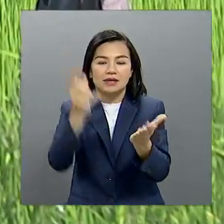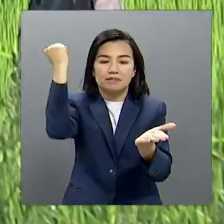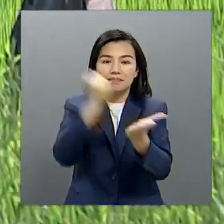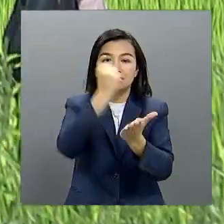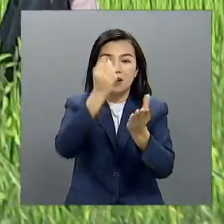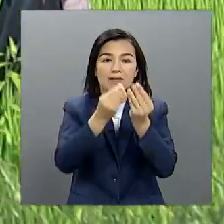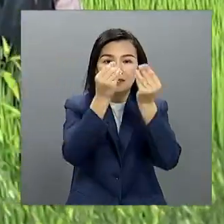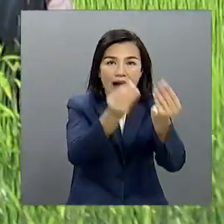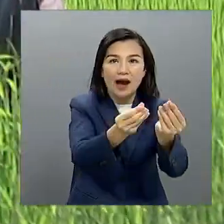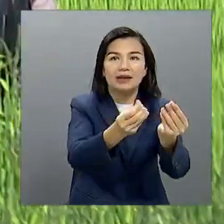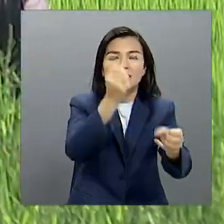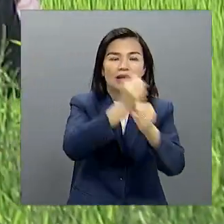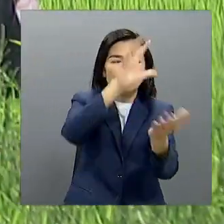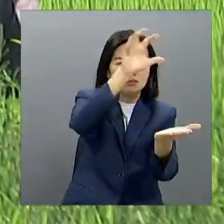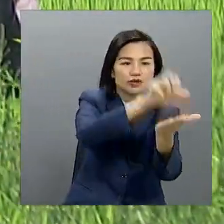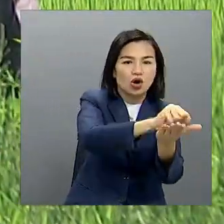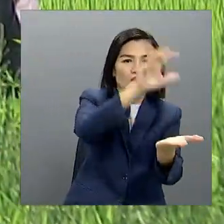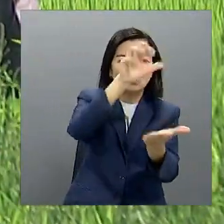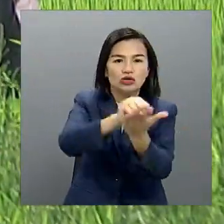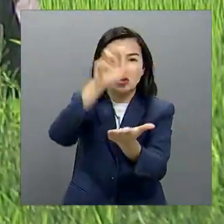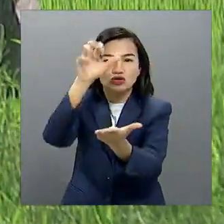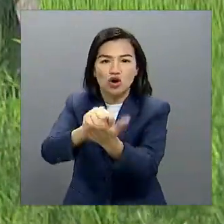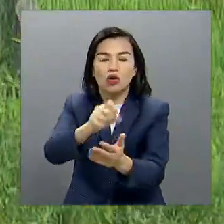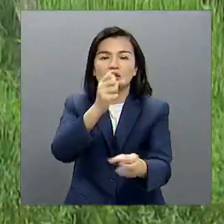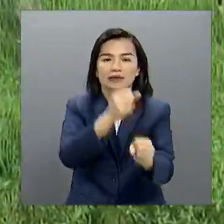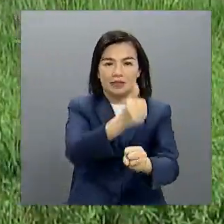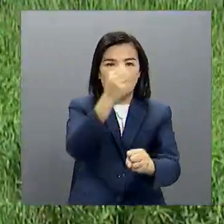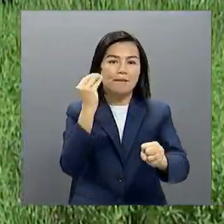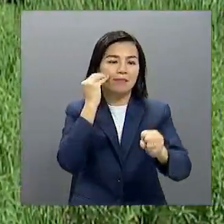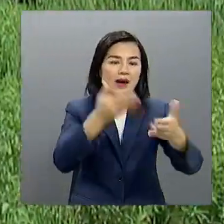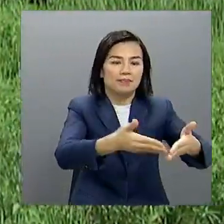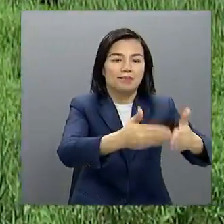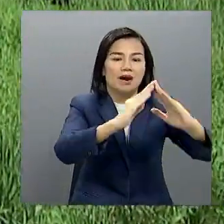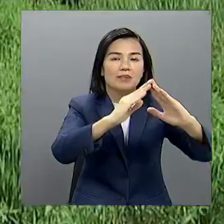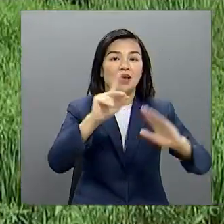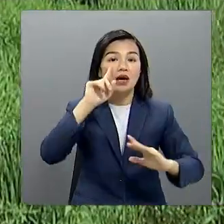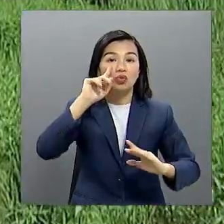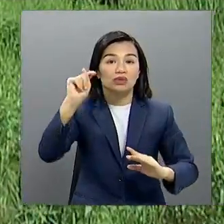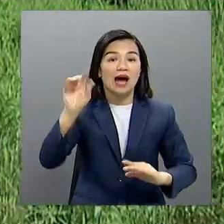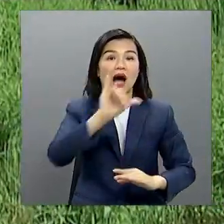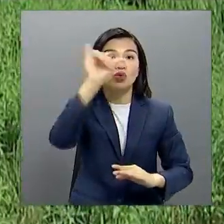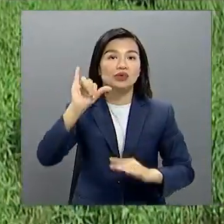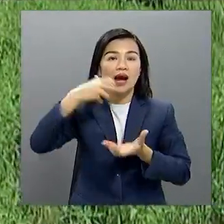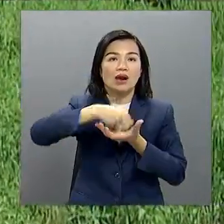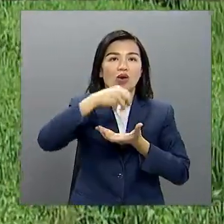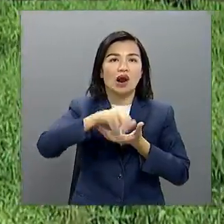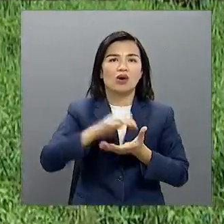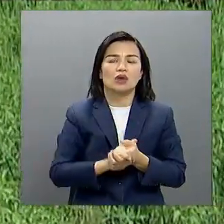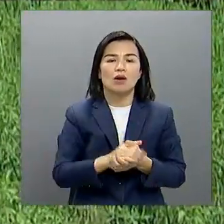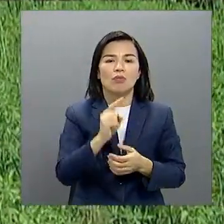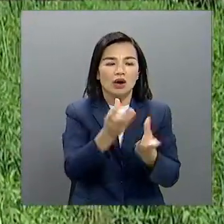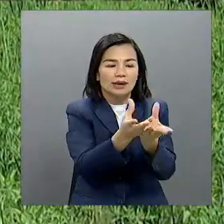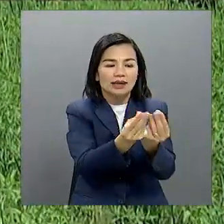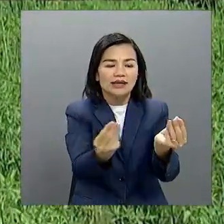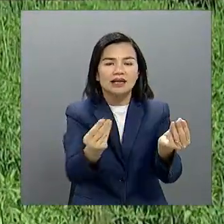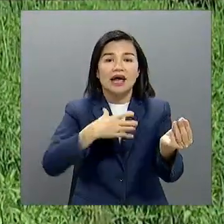จับจองเพื่อว่าได้อยู่อาศัยแต่ป้าต้อยก็เคยได้ยินตายายเคยเล่านะว่าเอ้ยอยากได้นาก็ถักถังเอานะคะถักถังเอ